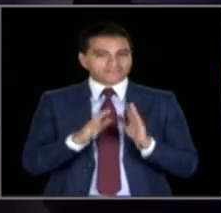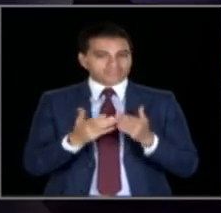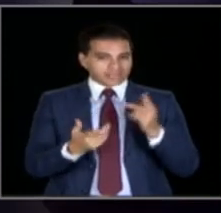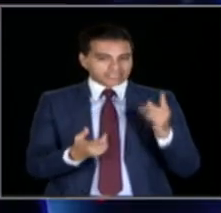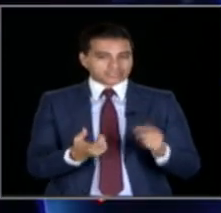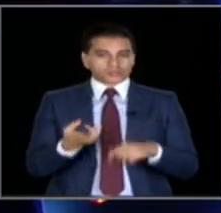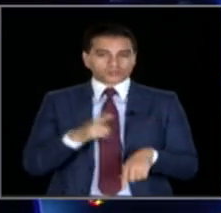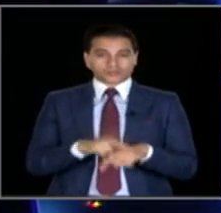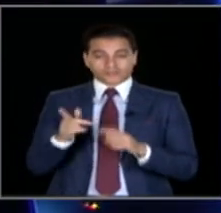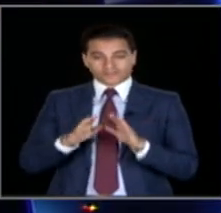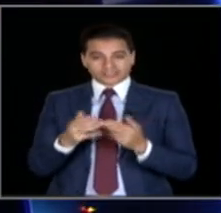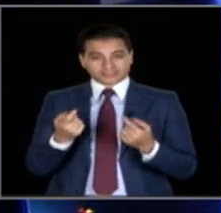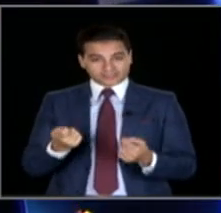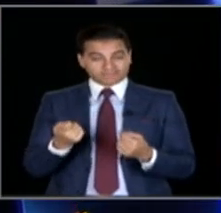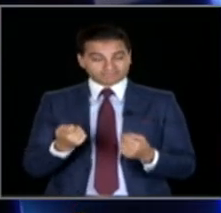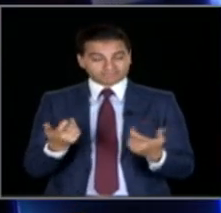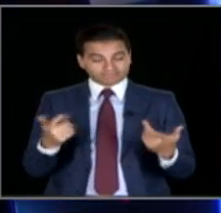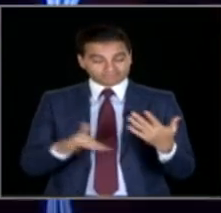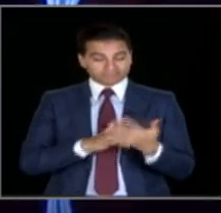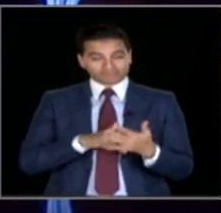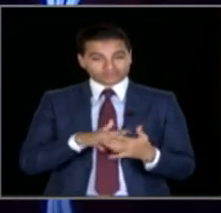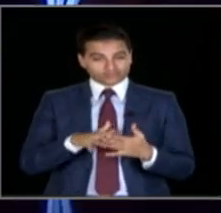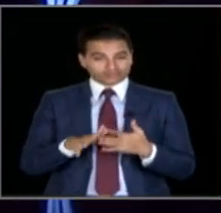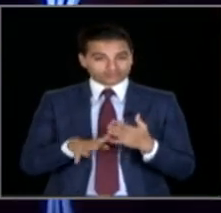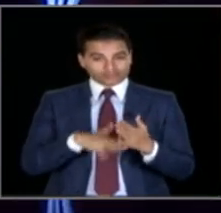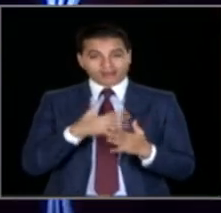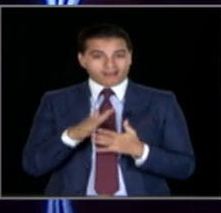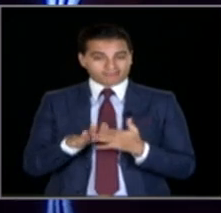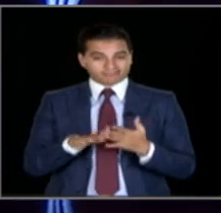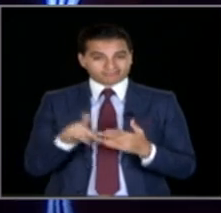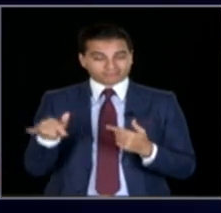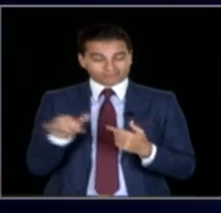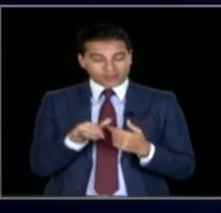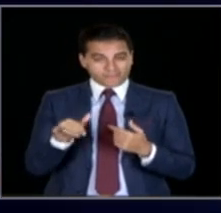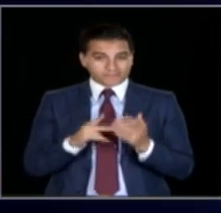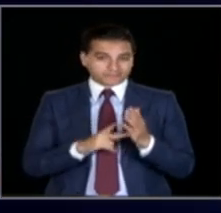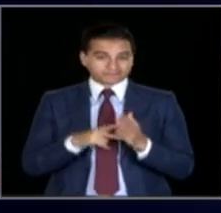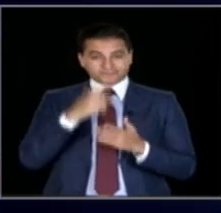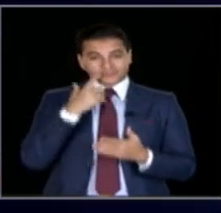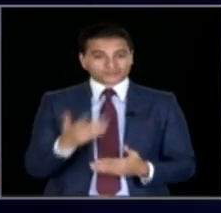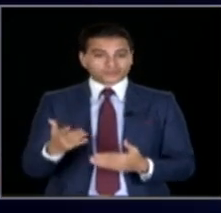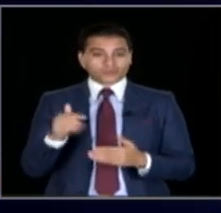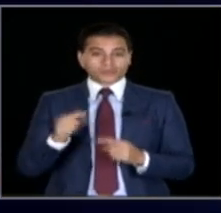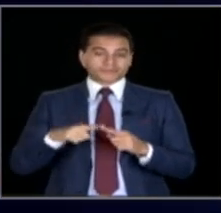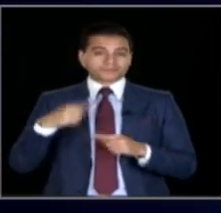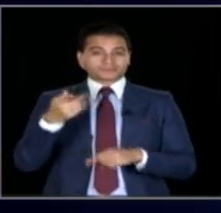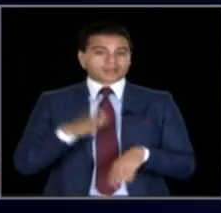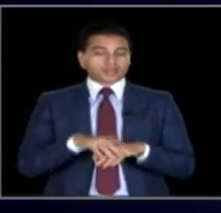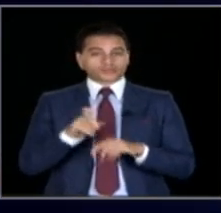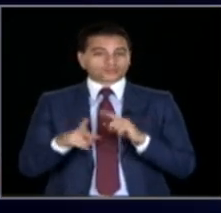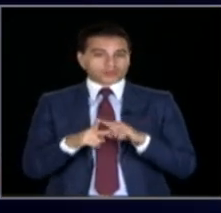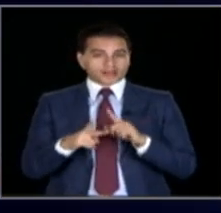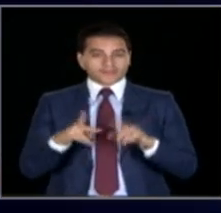بيكاسو، والهكسوس في مشكله، ما عندهمش نقط. ودلوقتي عندنا